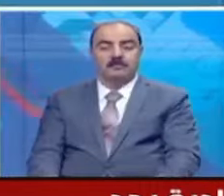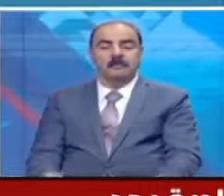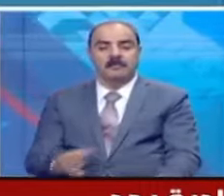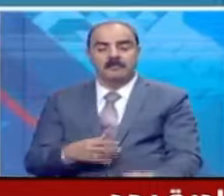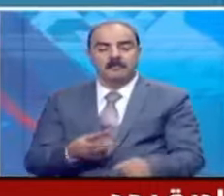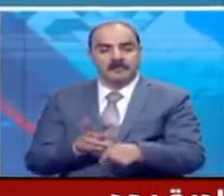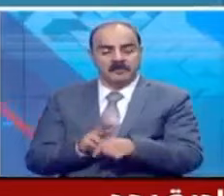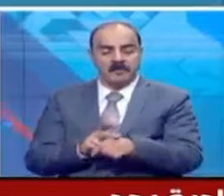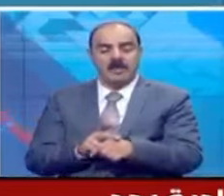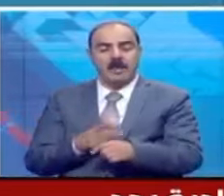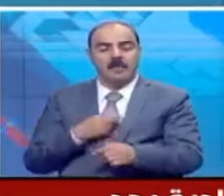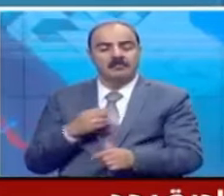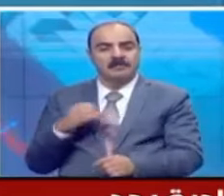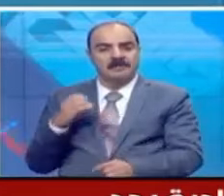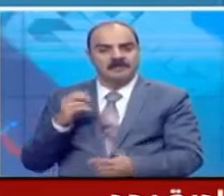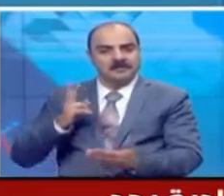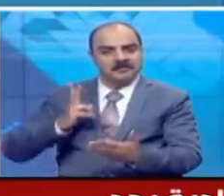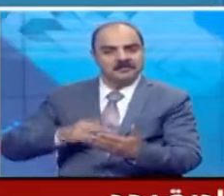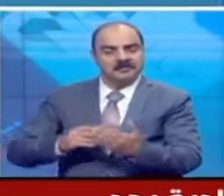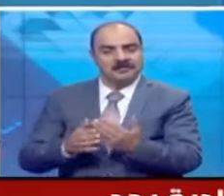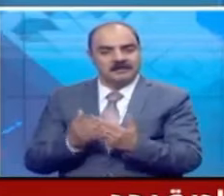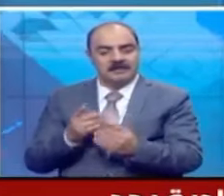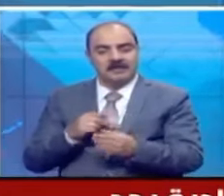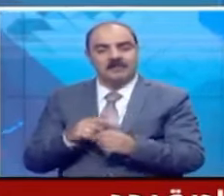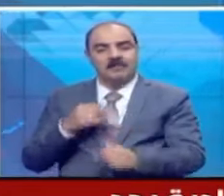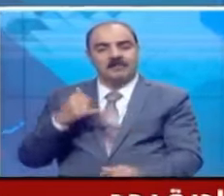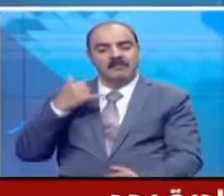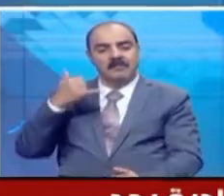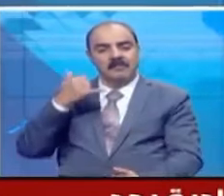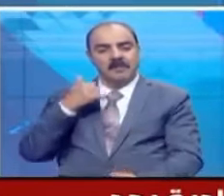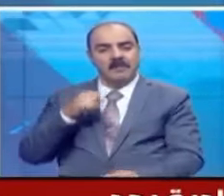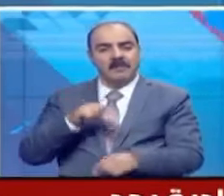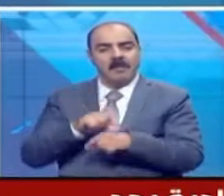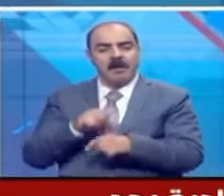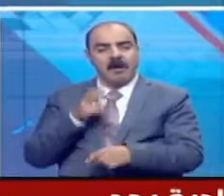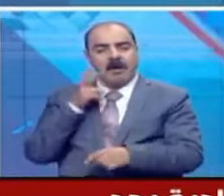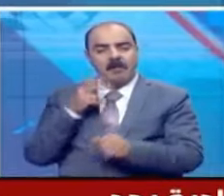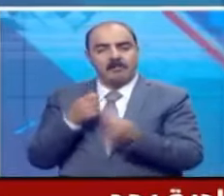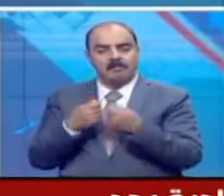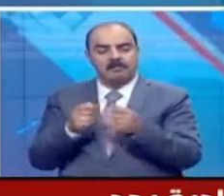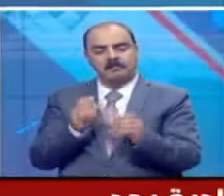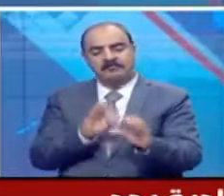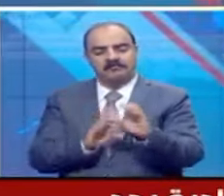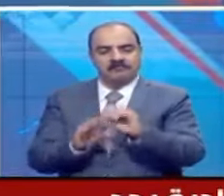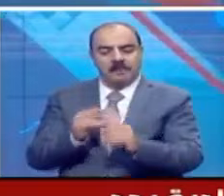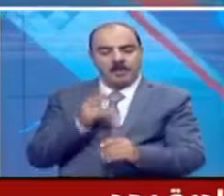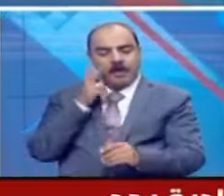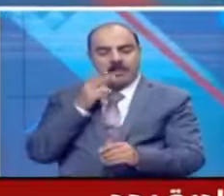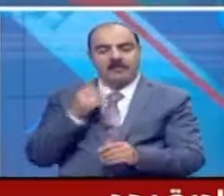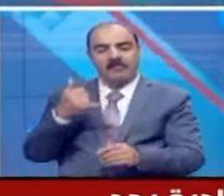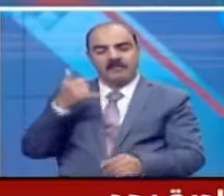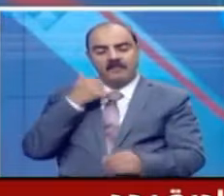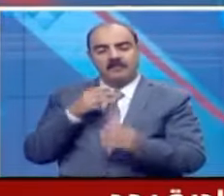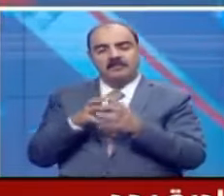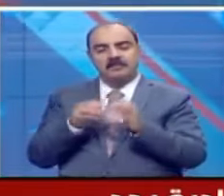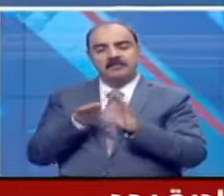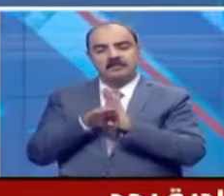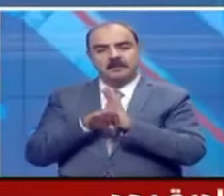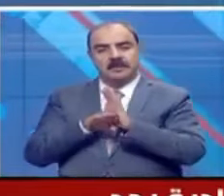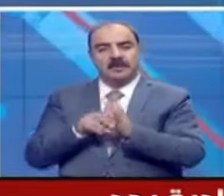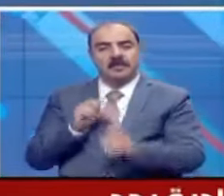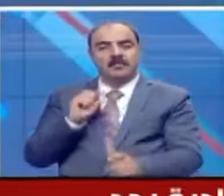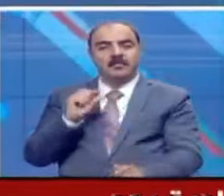أيها السادة، ولمتابعة هذه القرارات المهمة ينضم إلينا دكتور مختار غباشي نائب رئيس المركز العربي